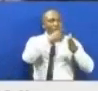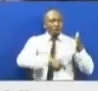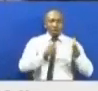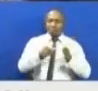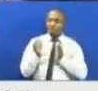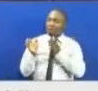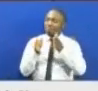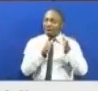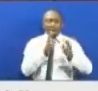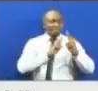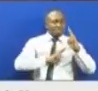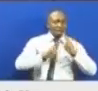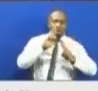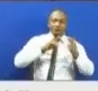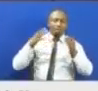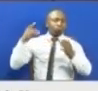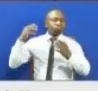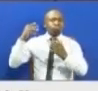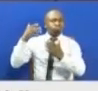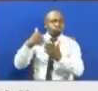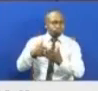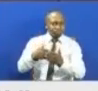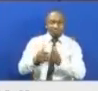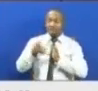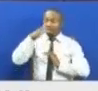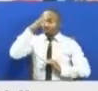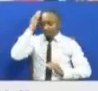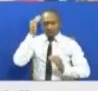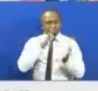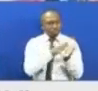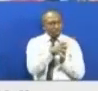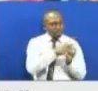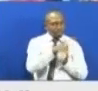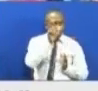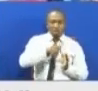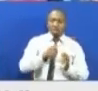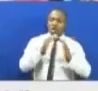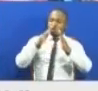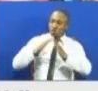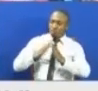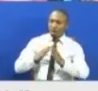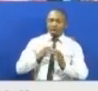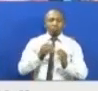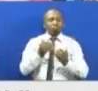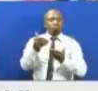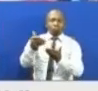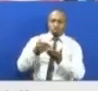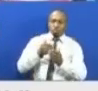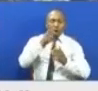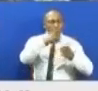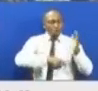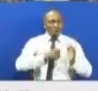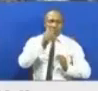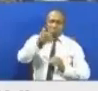ni mjadala wa miongo sasa. Pamoja na maelekezo ya serikali kwa wenye nyumba kuchukua kodi kila baada ya mwezi mmoja, taarifa